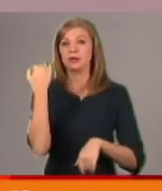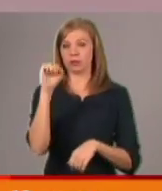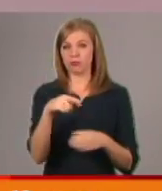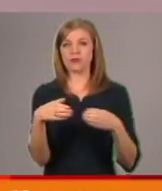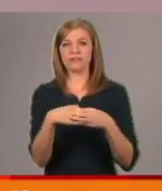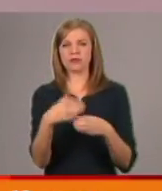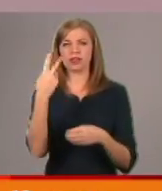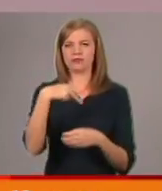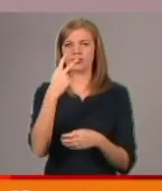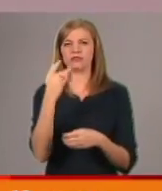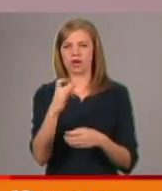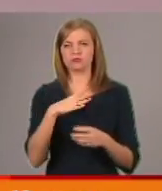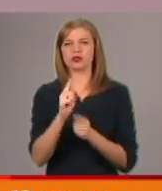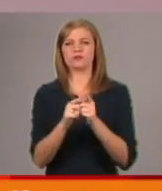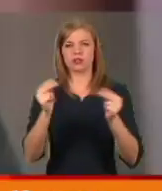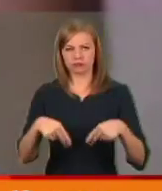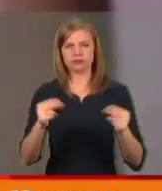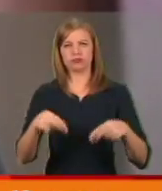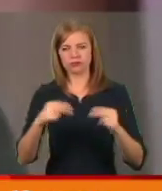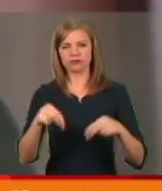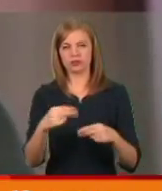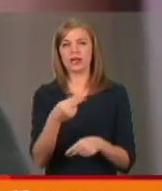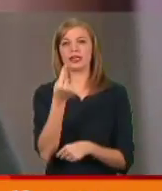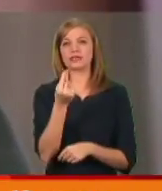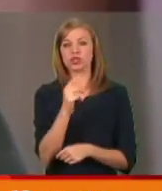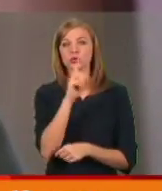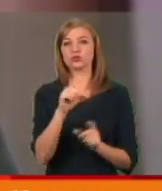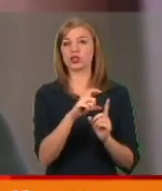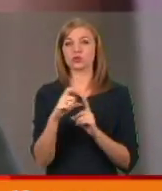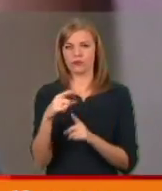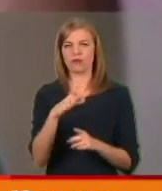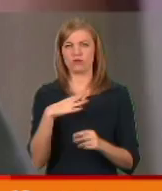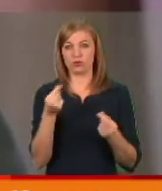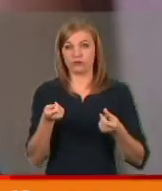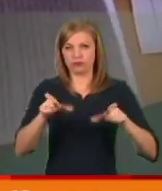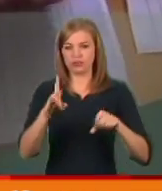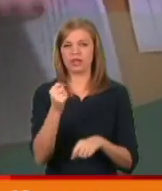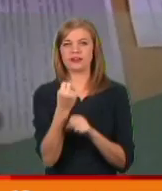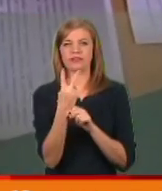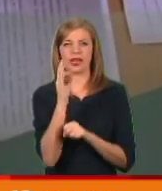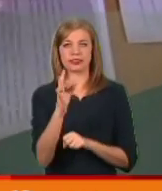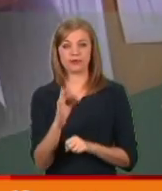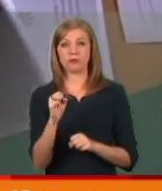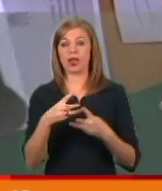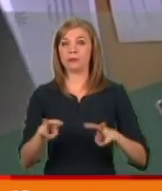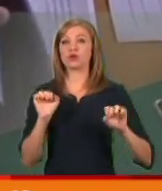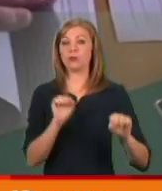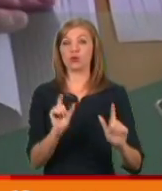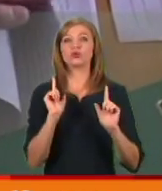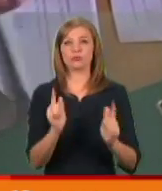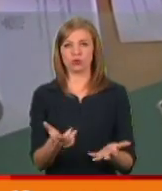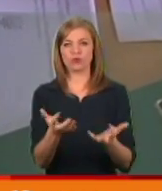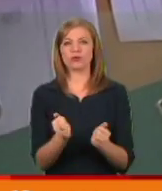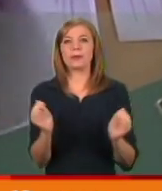фірма ще 22 рази переукладала угоду з міністерством. Ціну, за словами прокурора, було завищено на 12%. А Міноборони погодилось